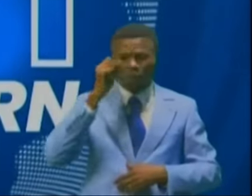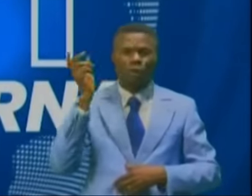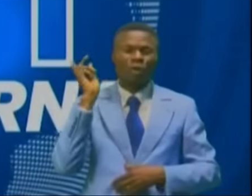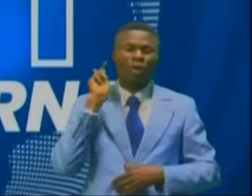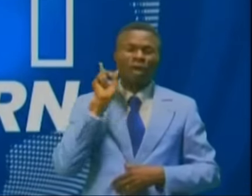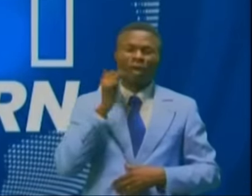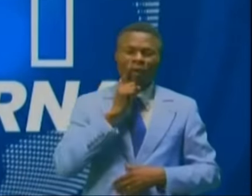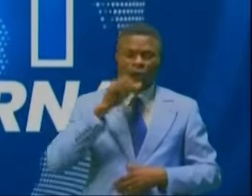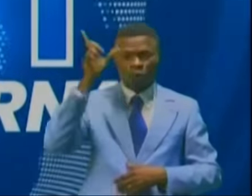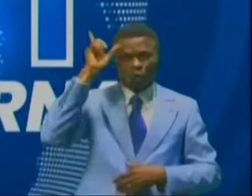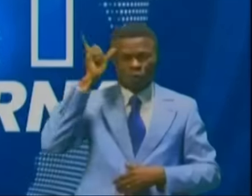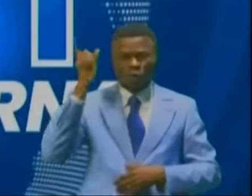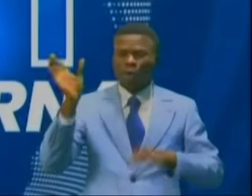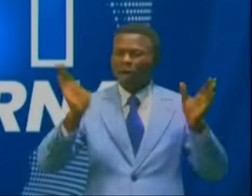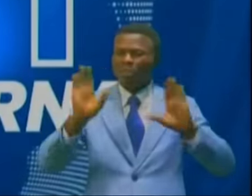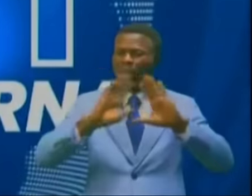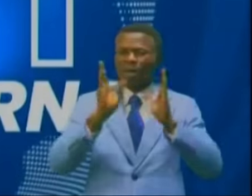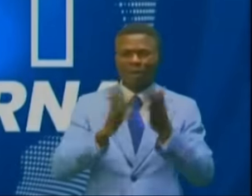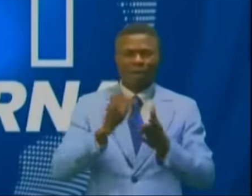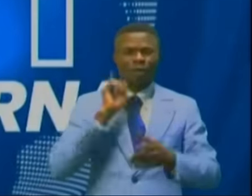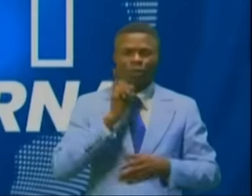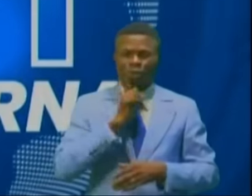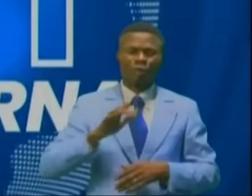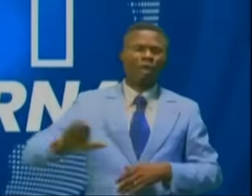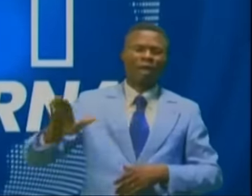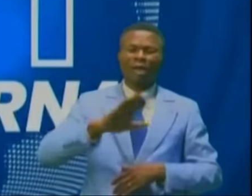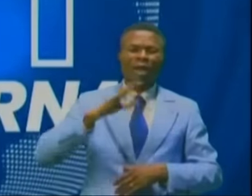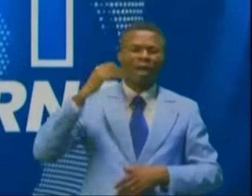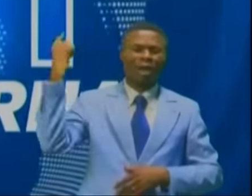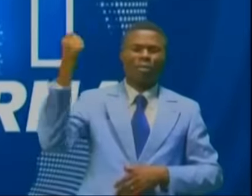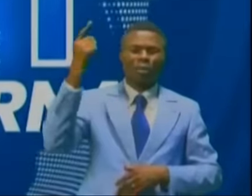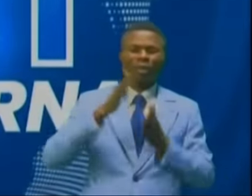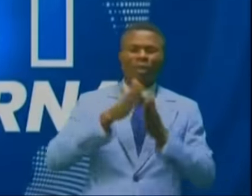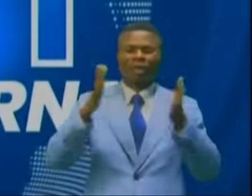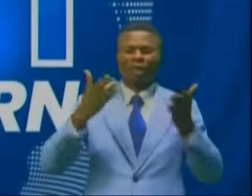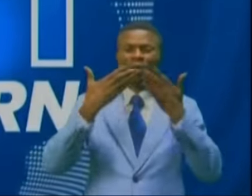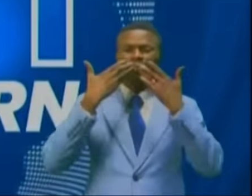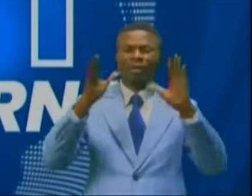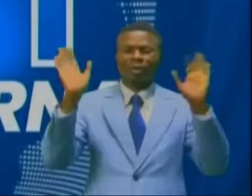Madame, messieurs, bon week-end en compagnie de la Radio-Télévision nationale congolaise.